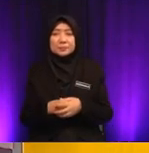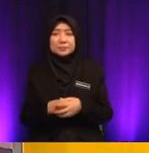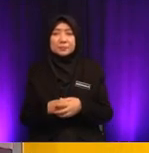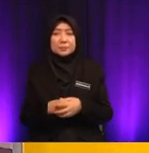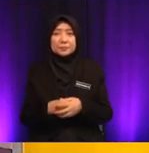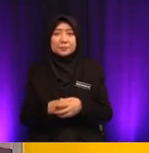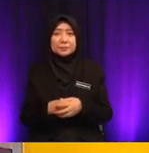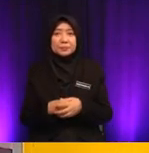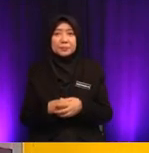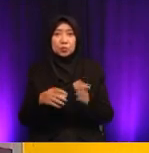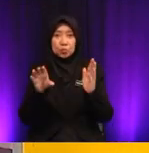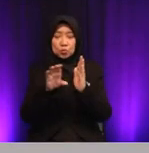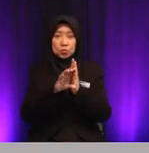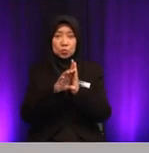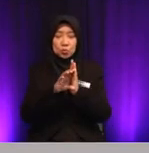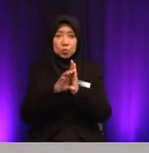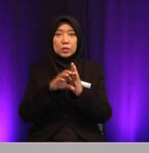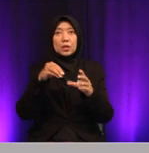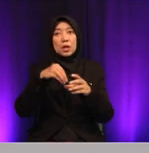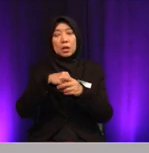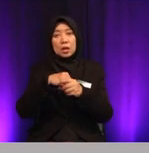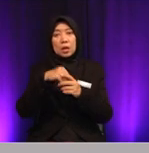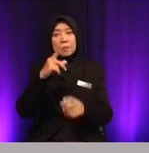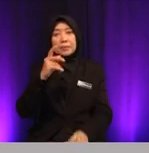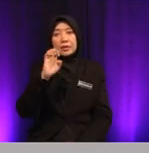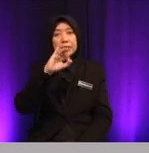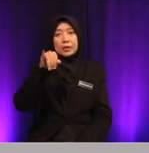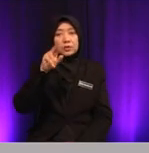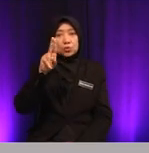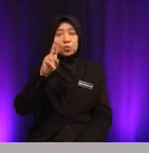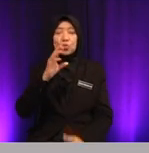cocok digunakan dalam keju dan juga